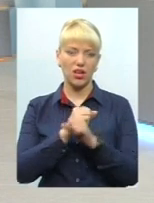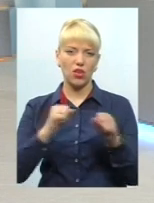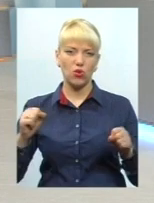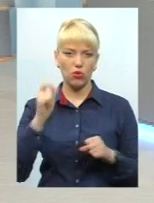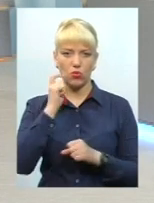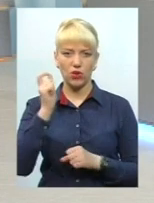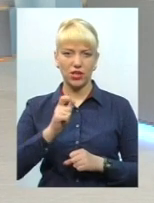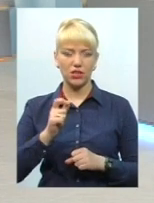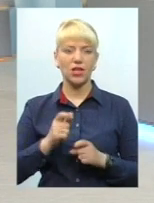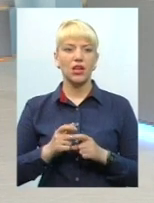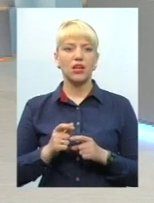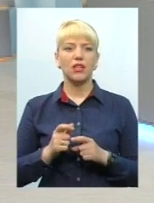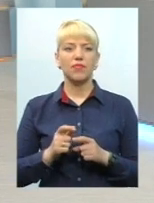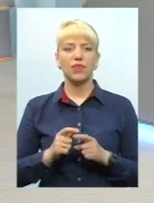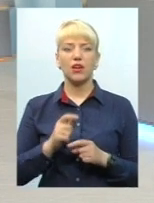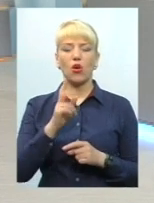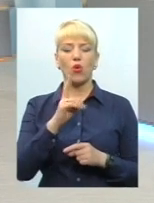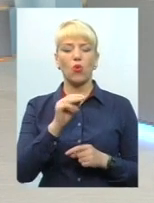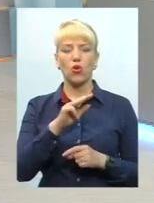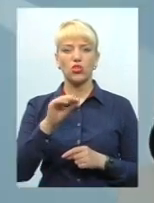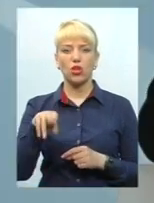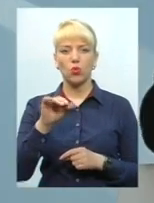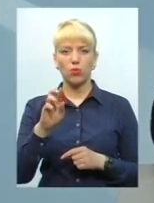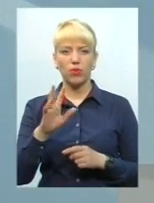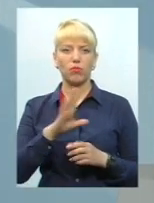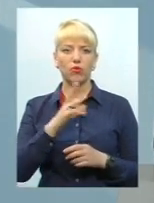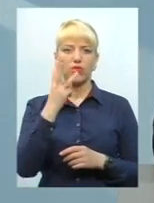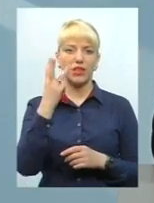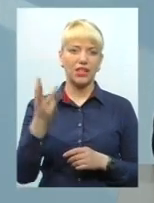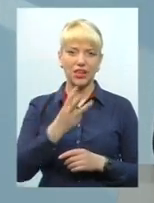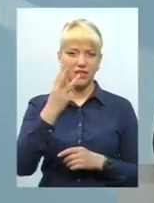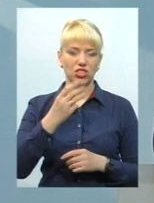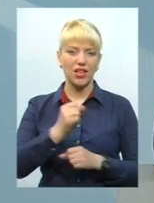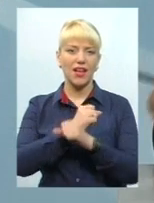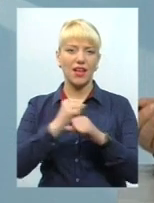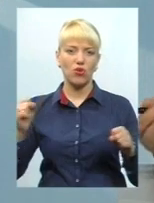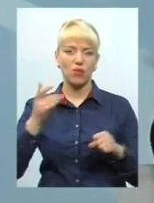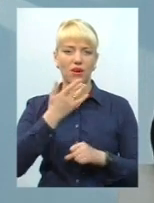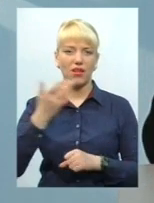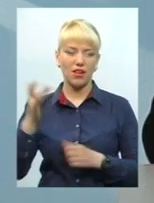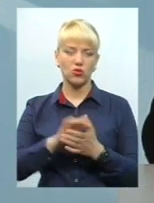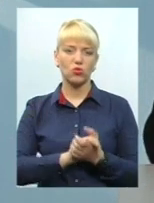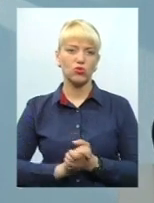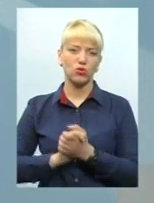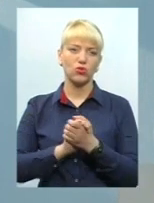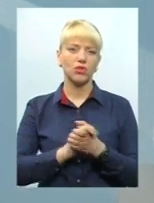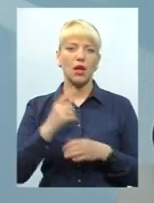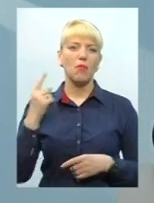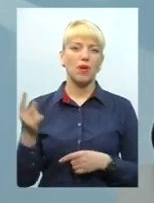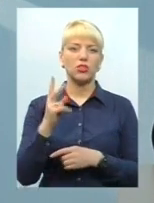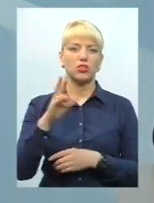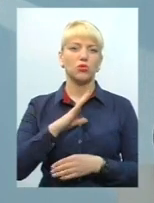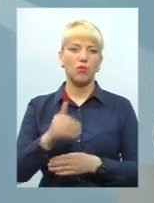Іван Кожедуб, наш знаменитий льотчик, був тричі Героєм Радянського Союзу. Одним з перших, хто підняв